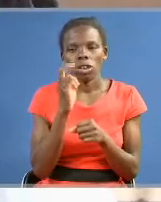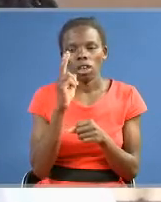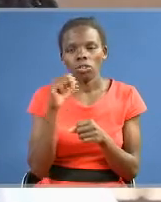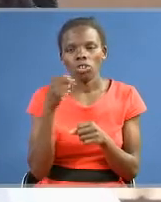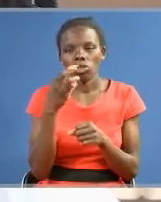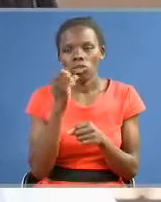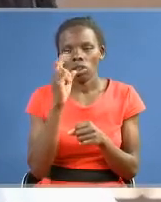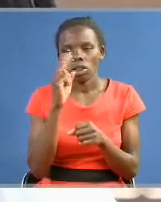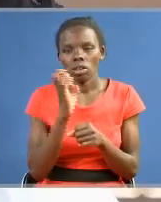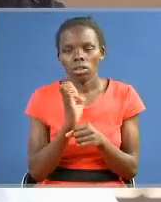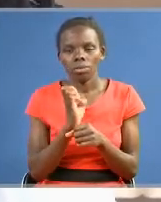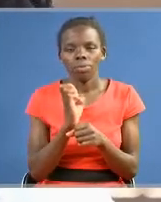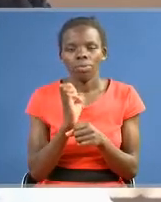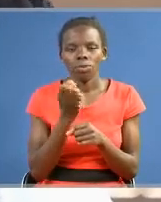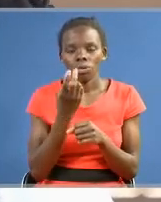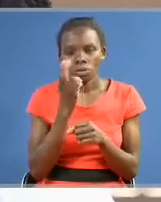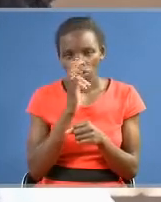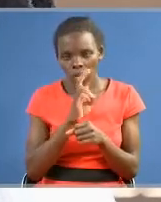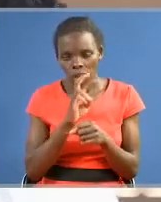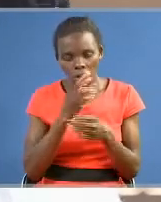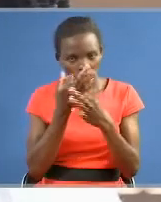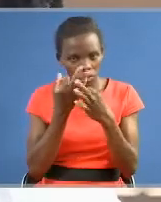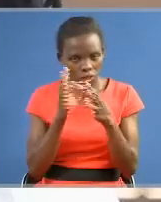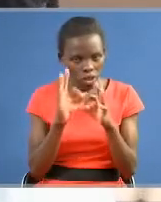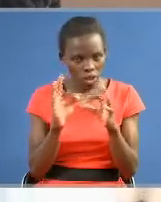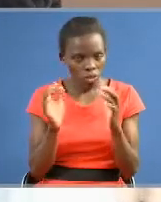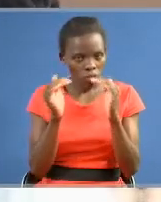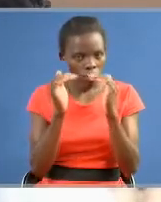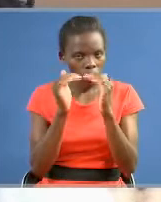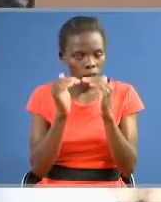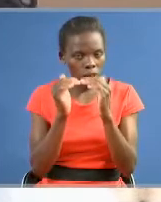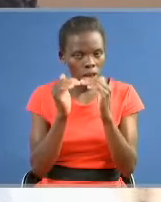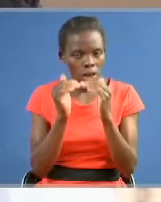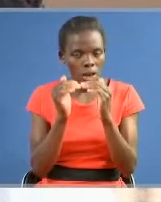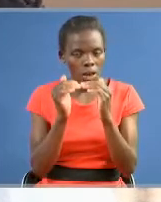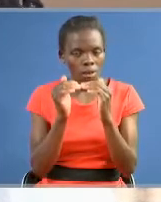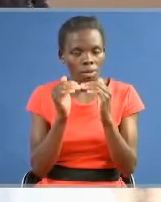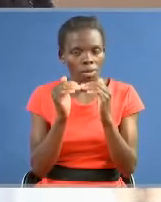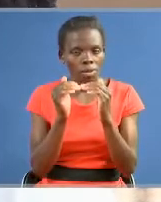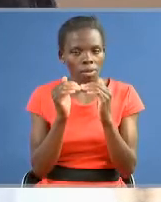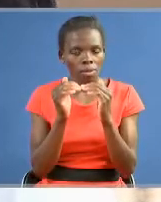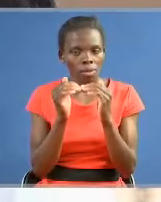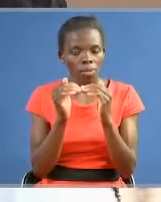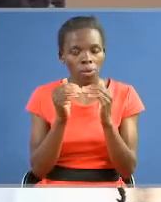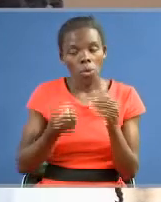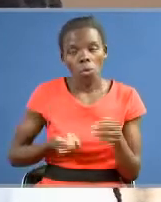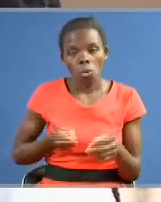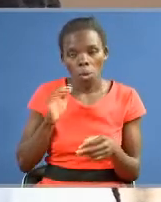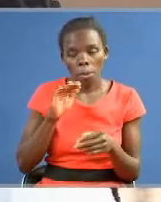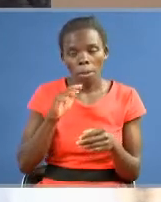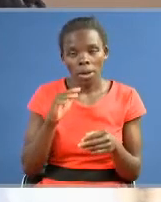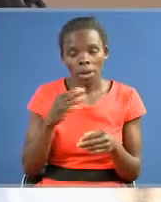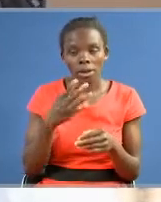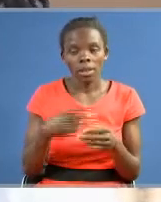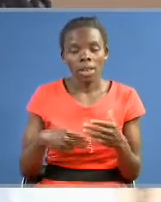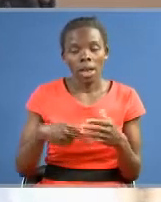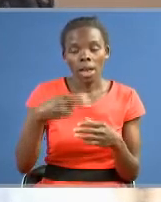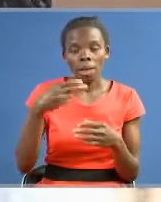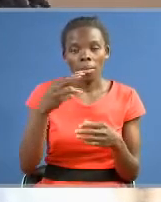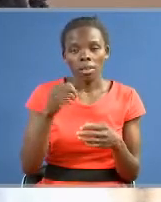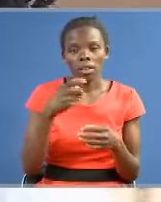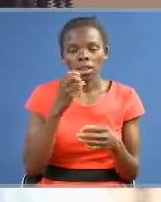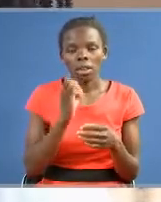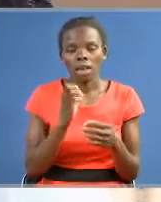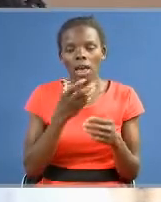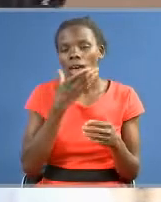is to see a society that is free of gender and sexual-based violence, not only for women. We know for women it's a higher percentage, and for men